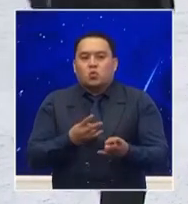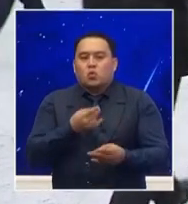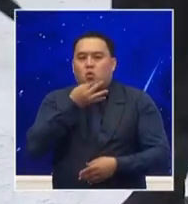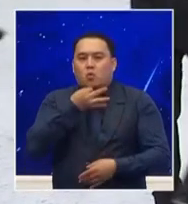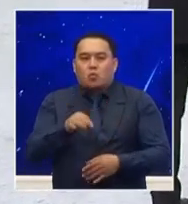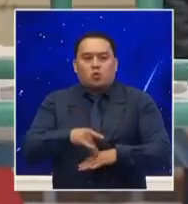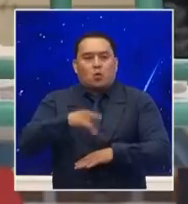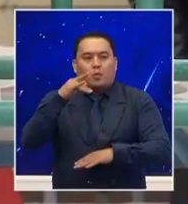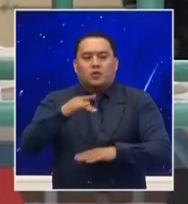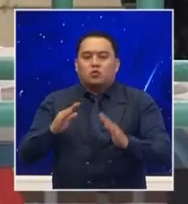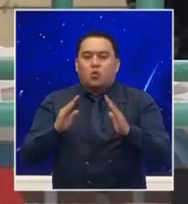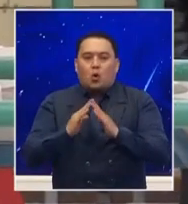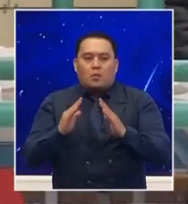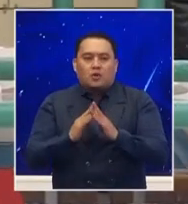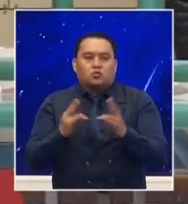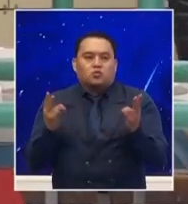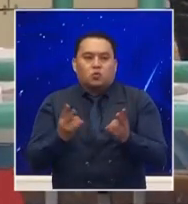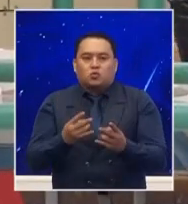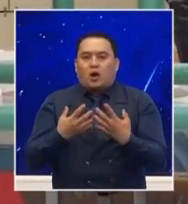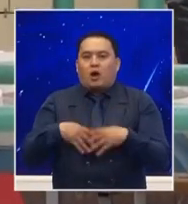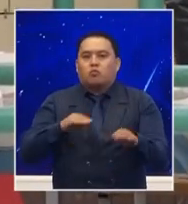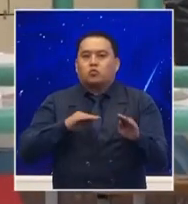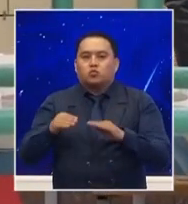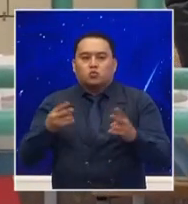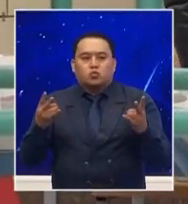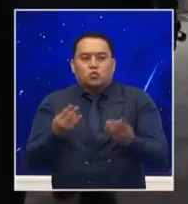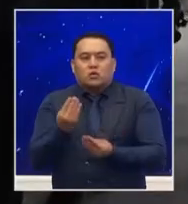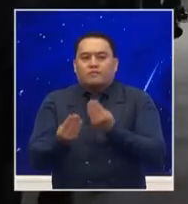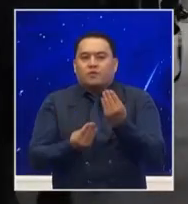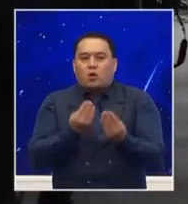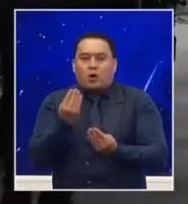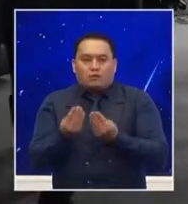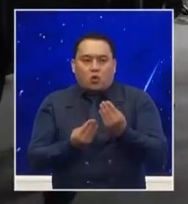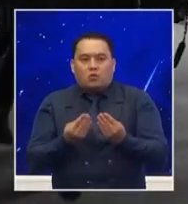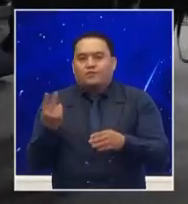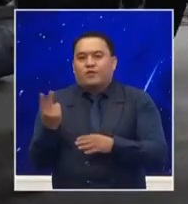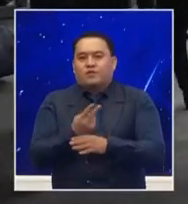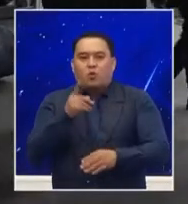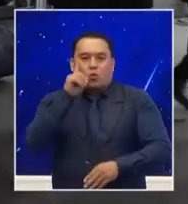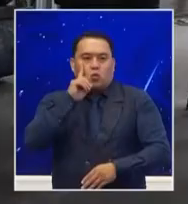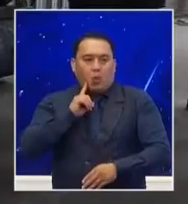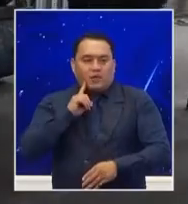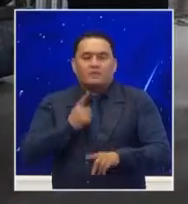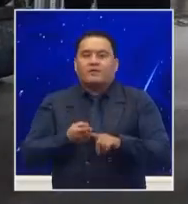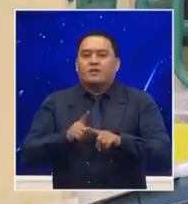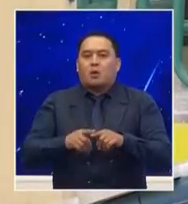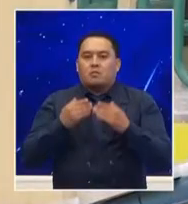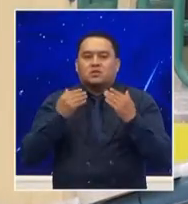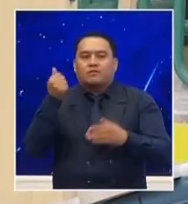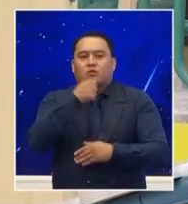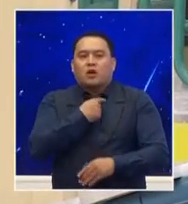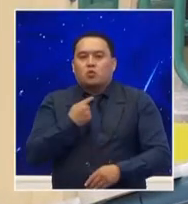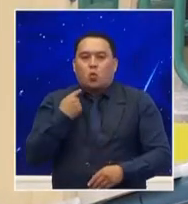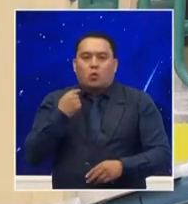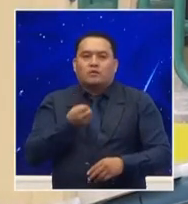любого многоэтажного дома. А если она еще и оборудована современным игровым комплексом, это вдвойне комфортно. Последние годы в Талдыкургане